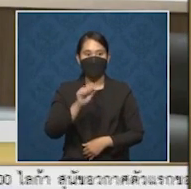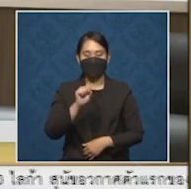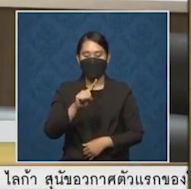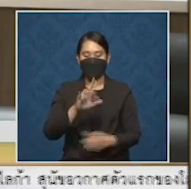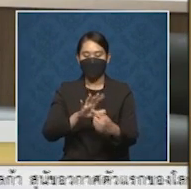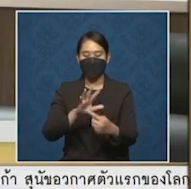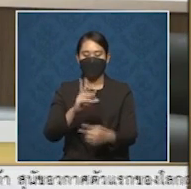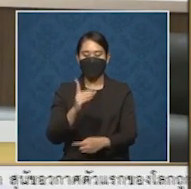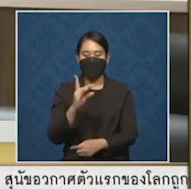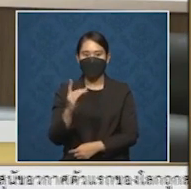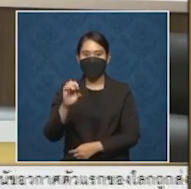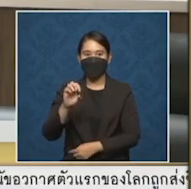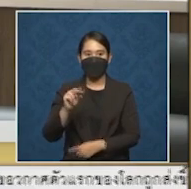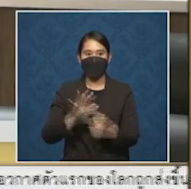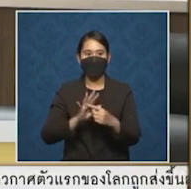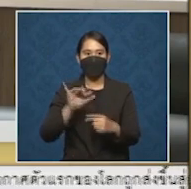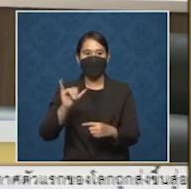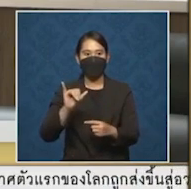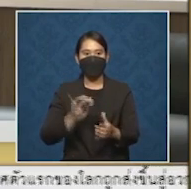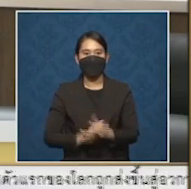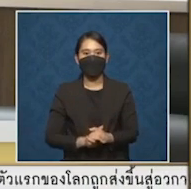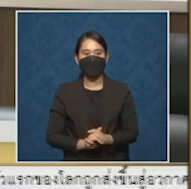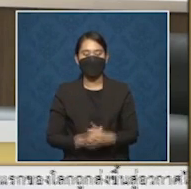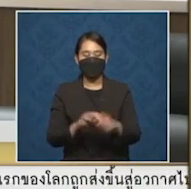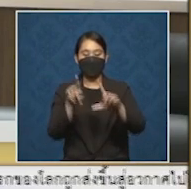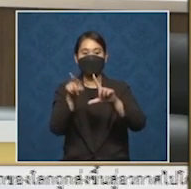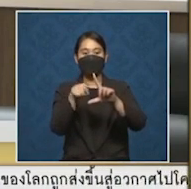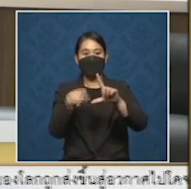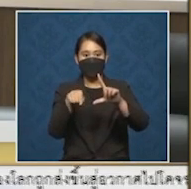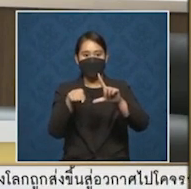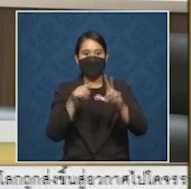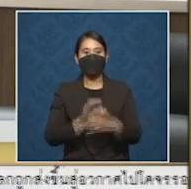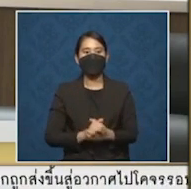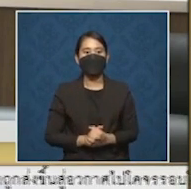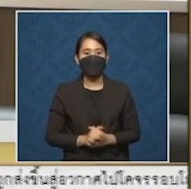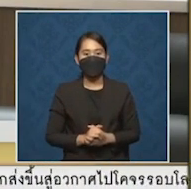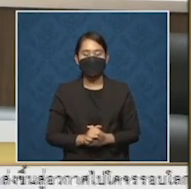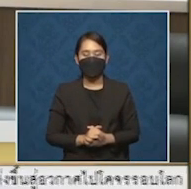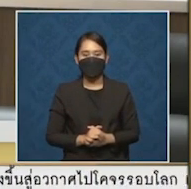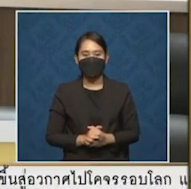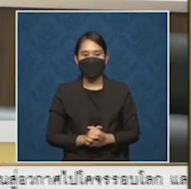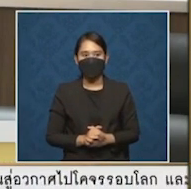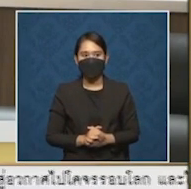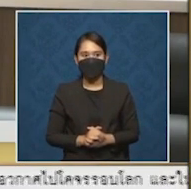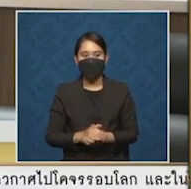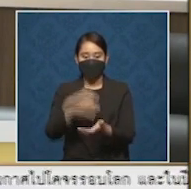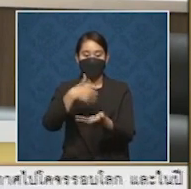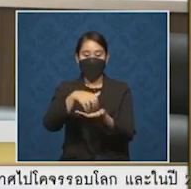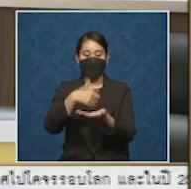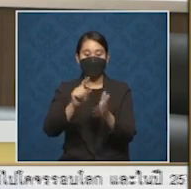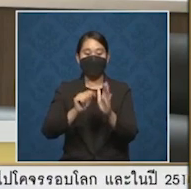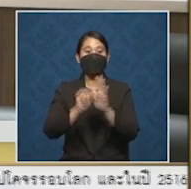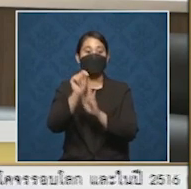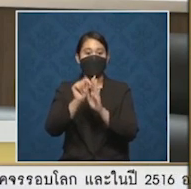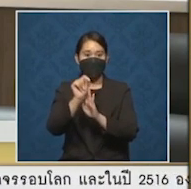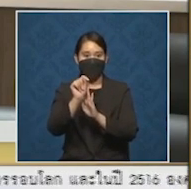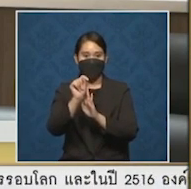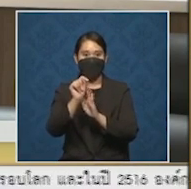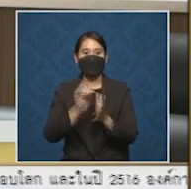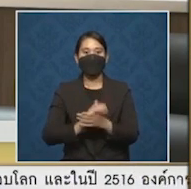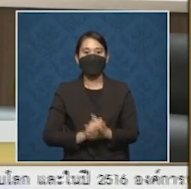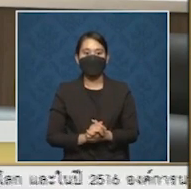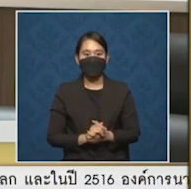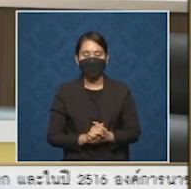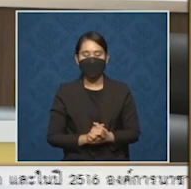เขาขอได้เนี่ยเขาจะขอแค่เรื่องเดียวคือเอามาตรา272ออกแก้ธรรมนูญเพื่อให้มีกติกายุติธรรมแล้วก็คืออำน